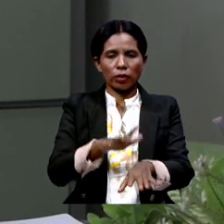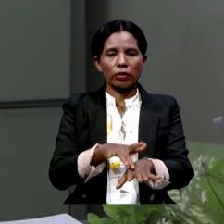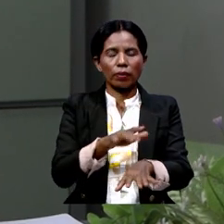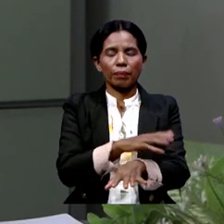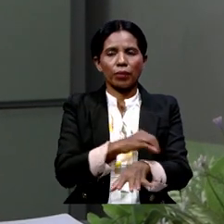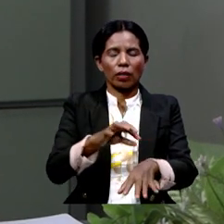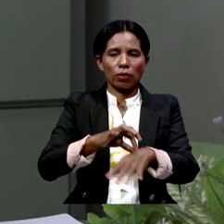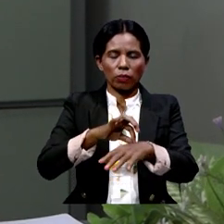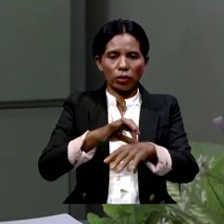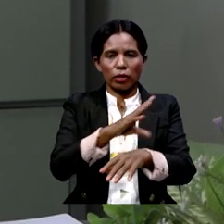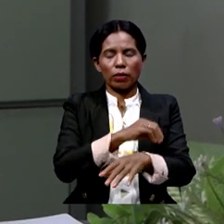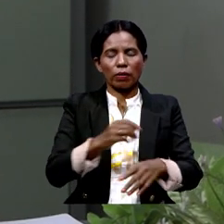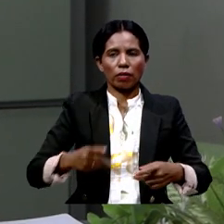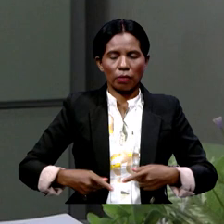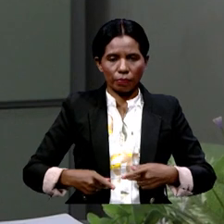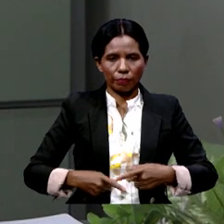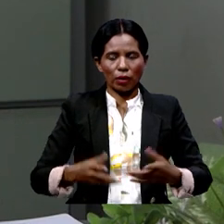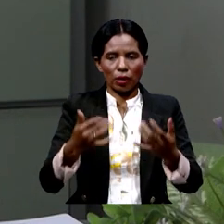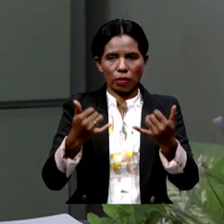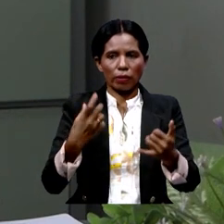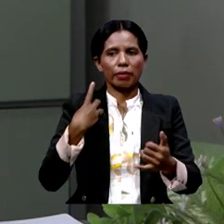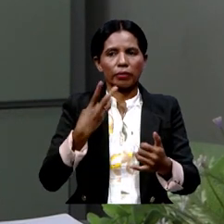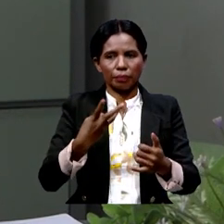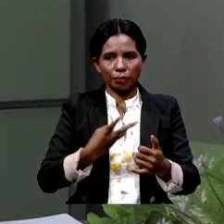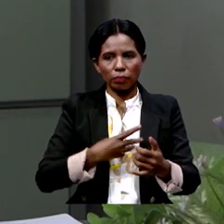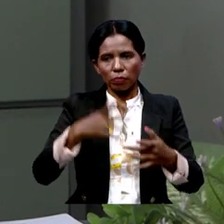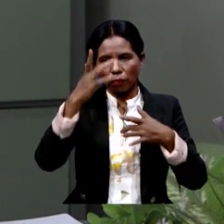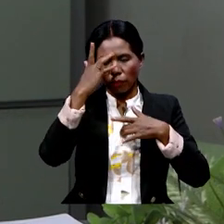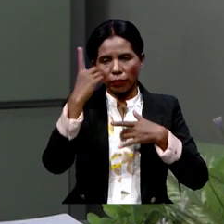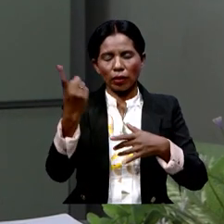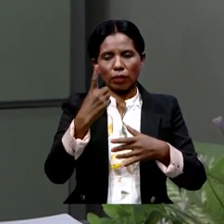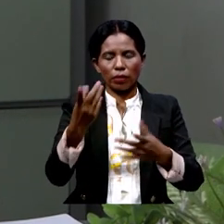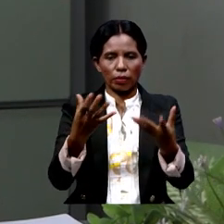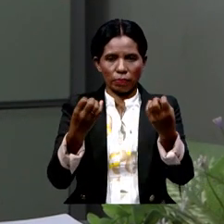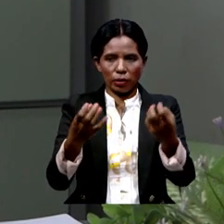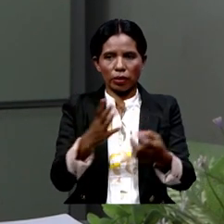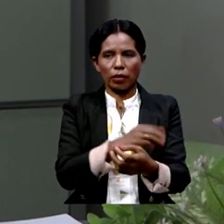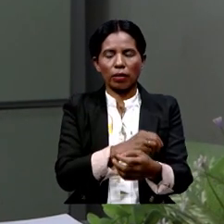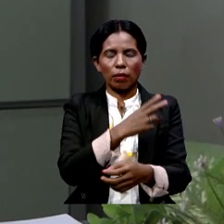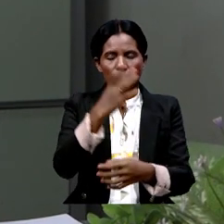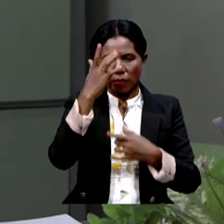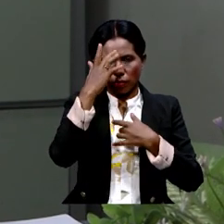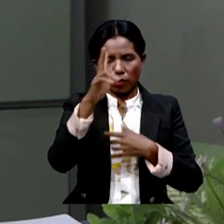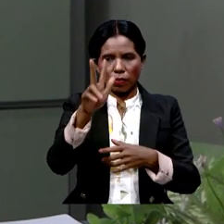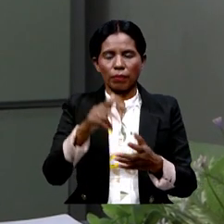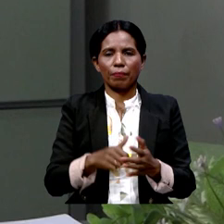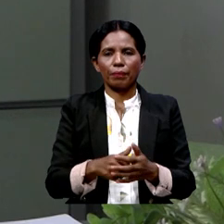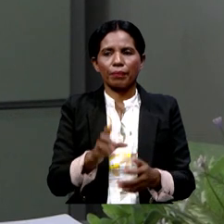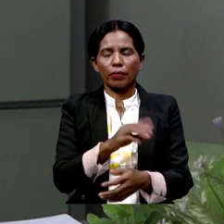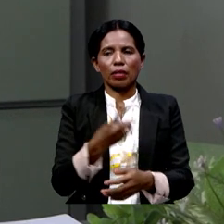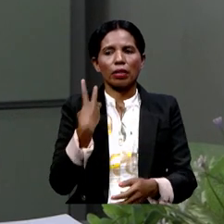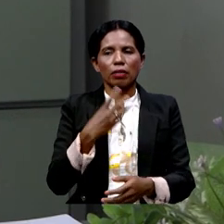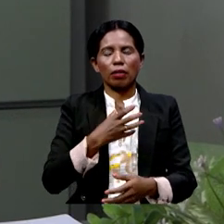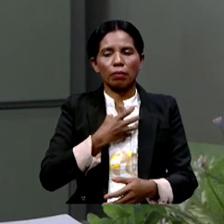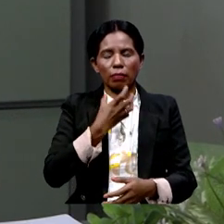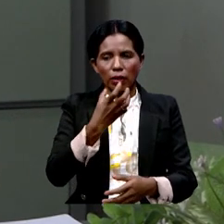Ho di area. Kaya dan emak biasa moras ni emak sempre as tu ni mas tu dan moras insan dia insan